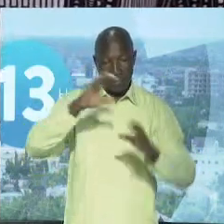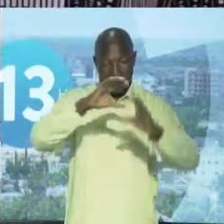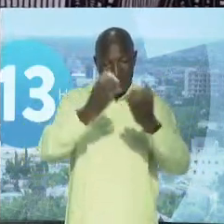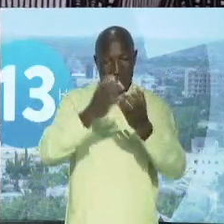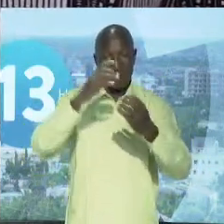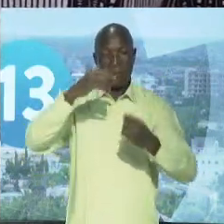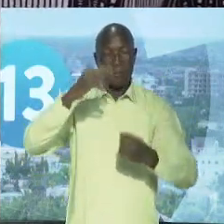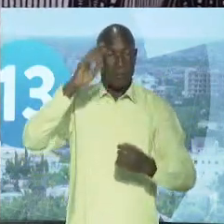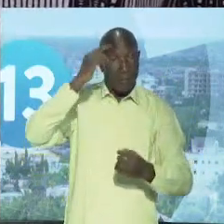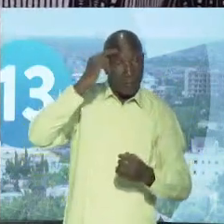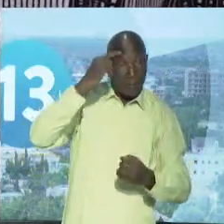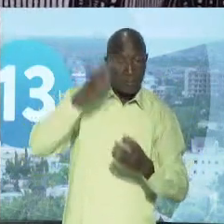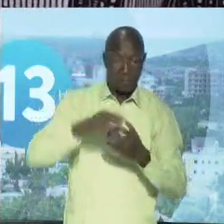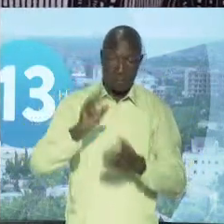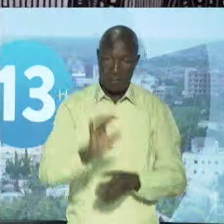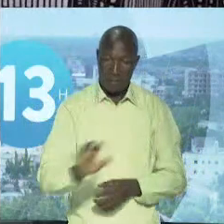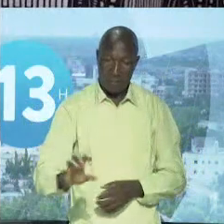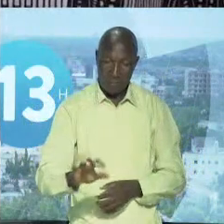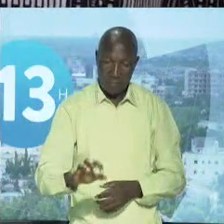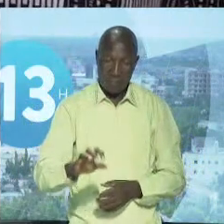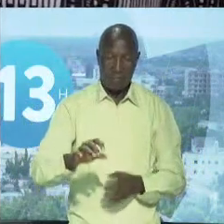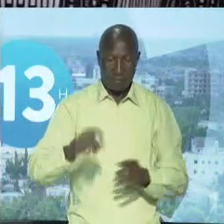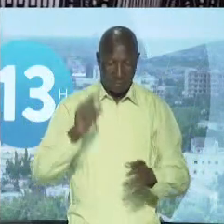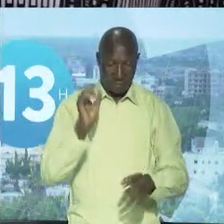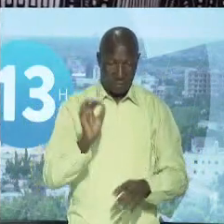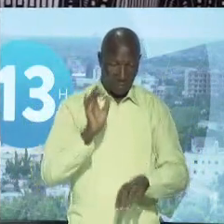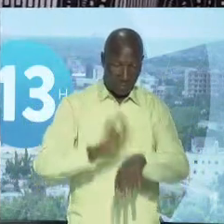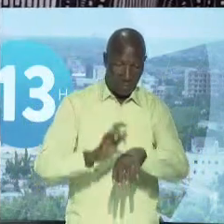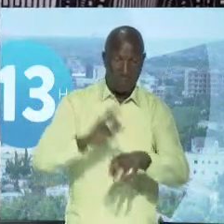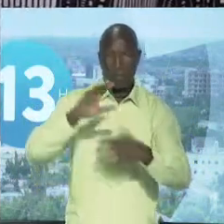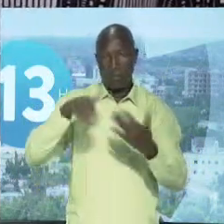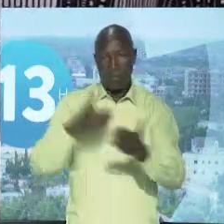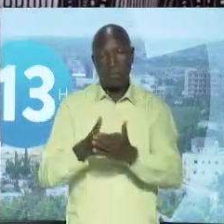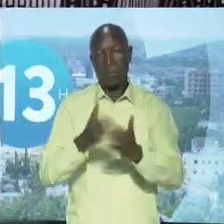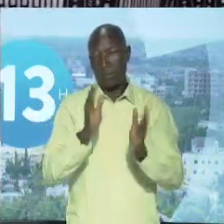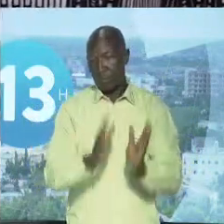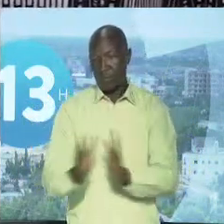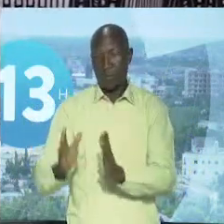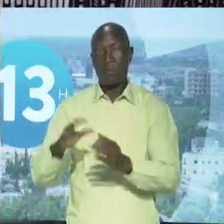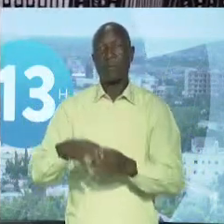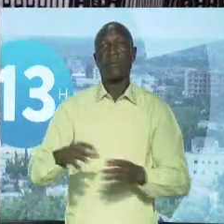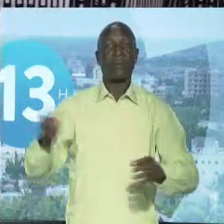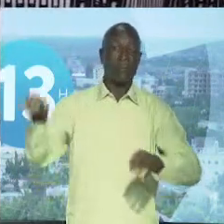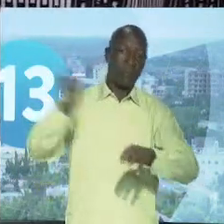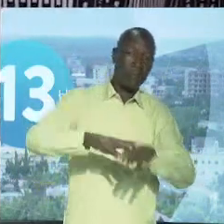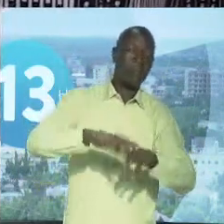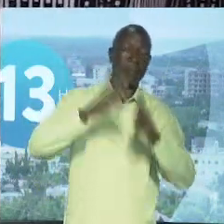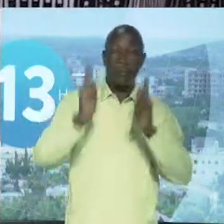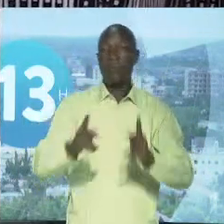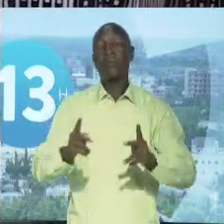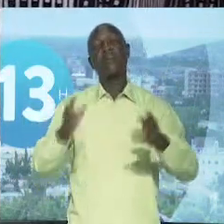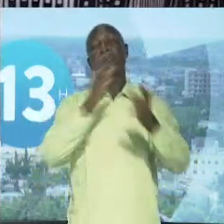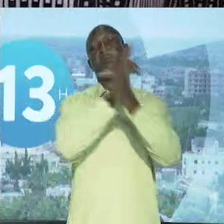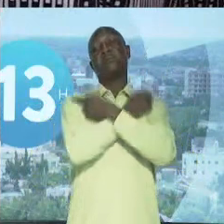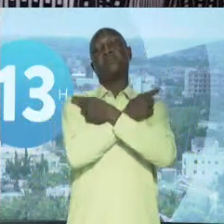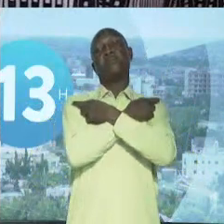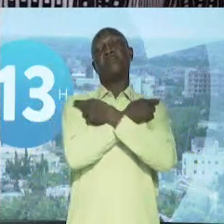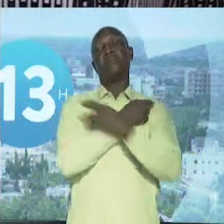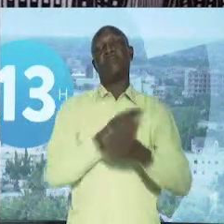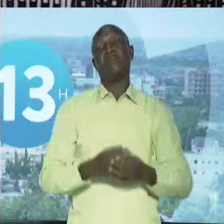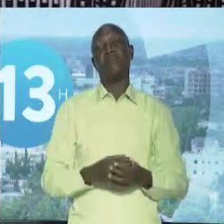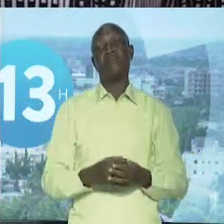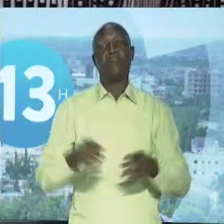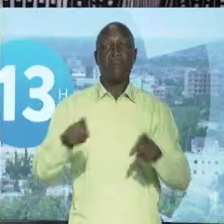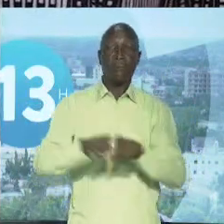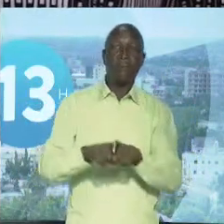qui permet en un clic de toucher rapidement l'ensemble des documents et mettre l'agent à la retraite. Vous avez vu aussi au Burkina, on vient de digitaliser